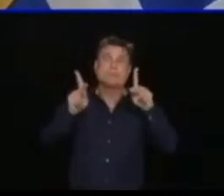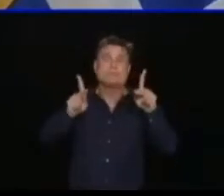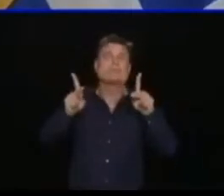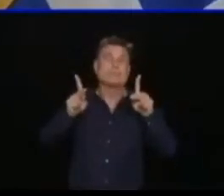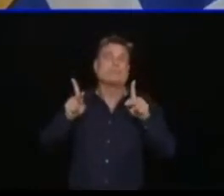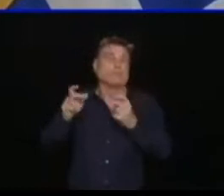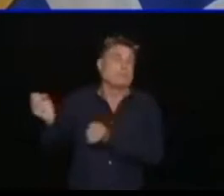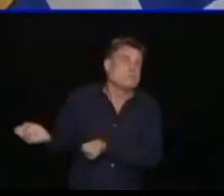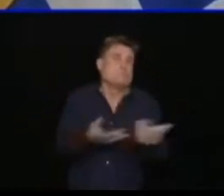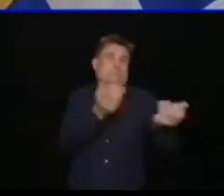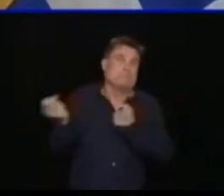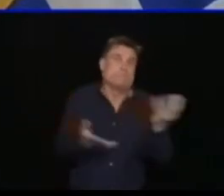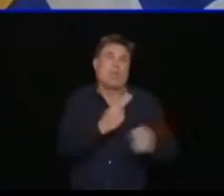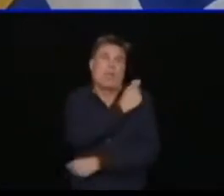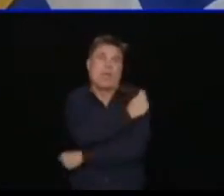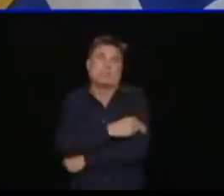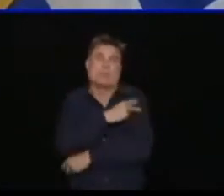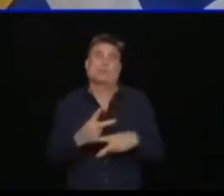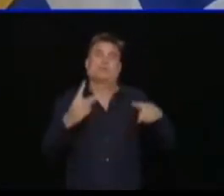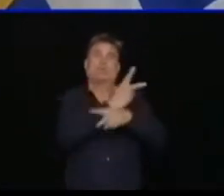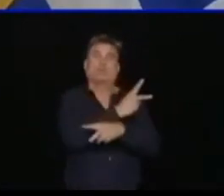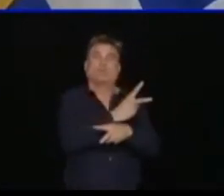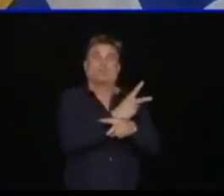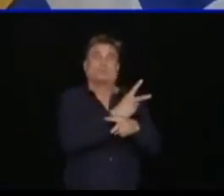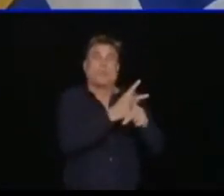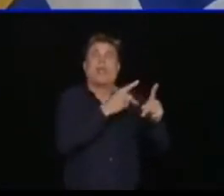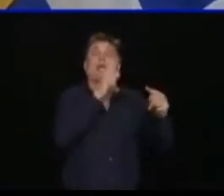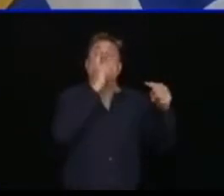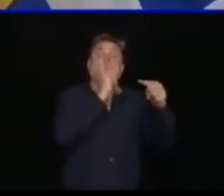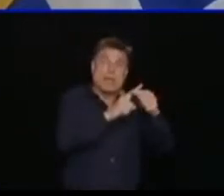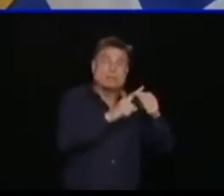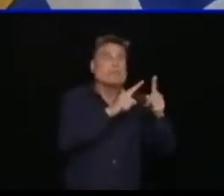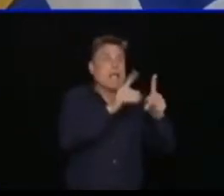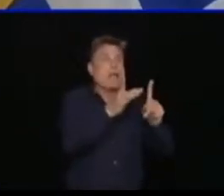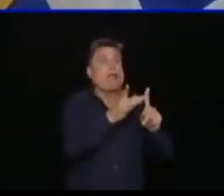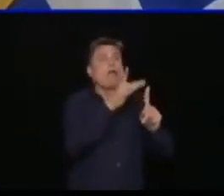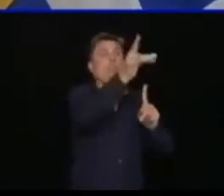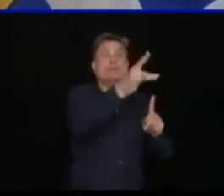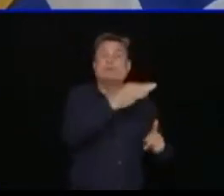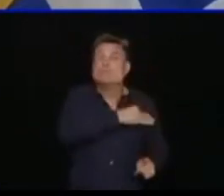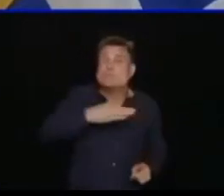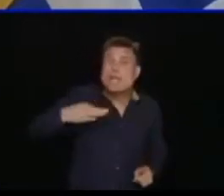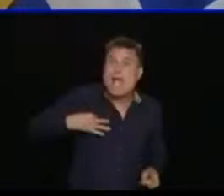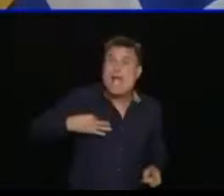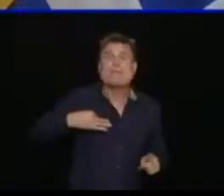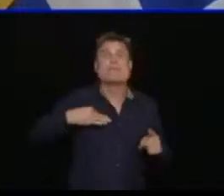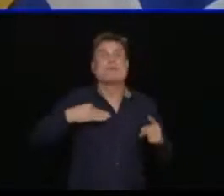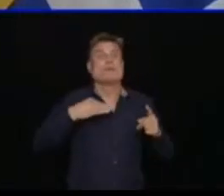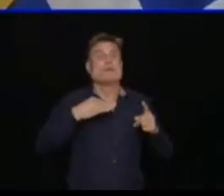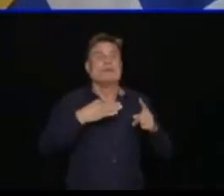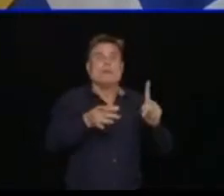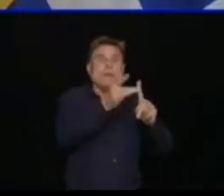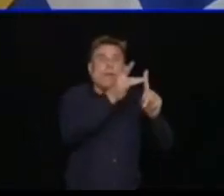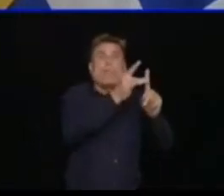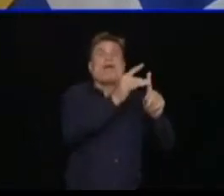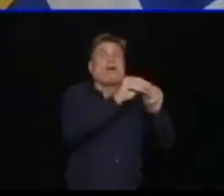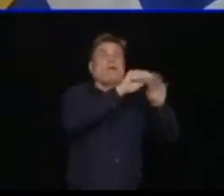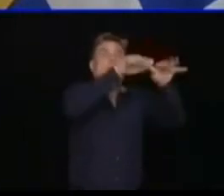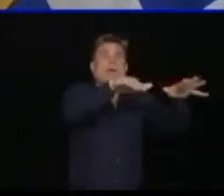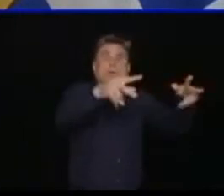我们要保卫，我们要避免这些事。 Do you have a follow-up, Lisa? 我们不要去做这些事情